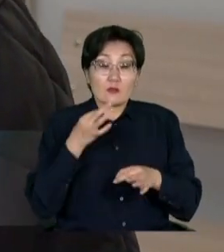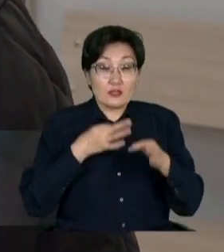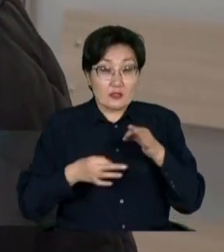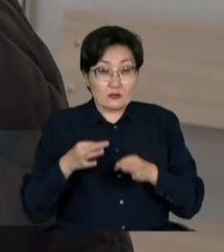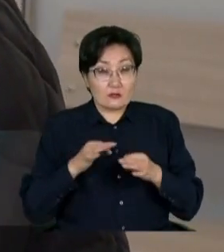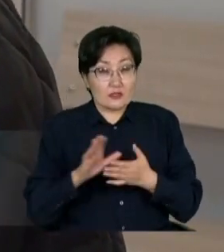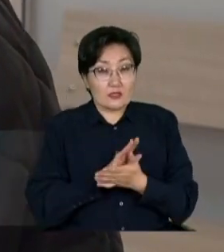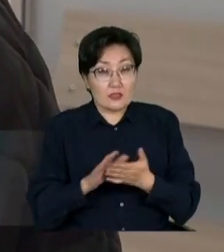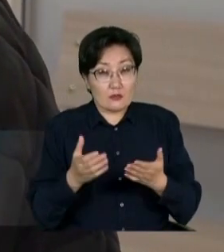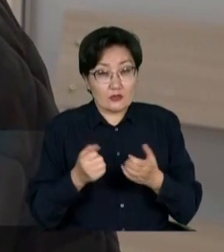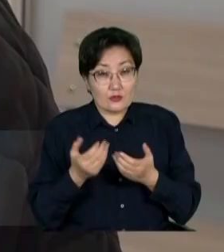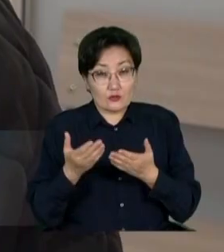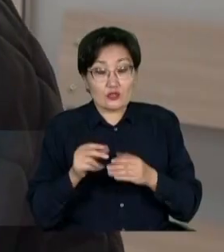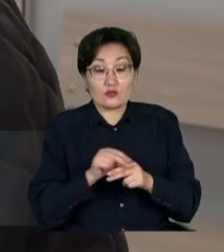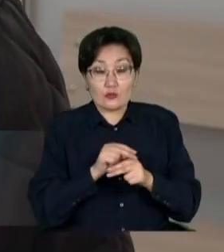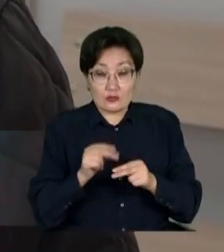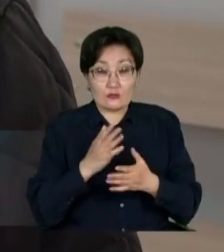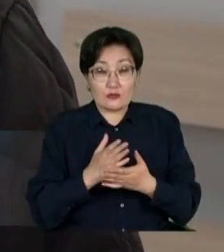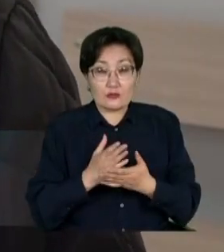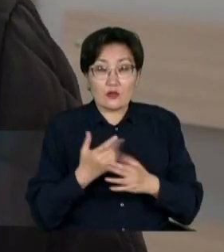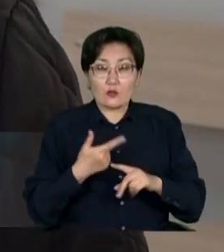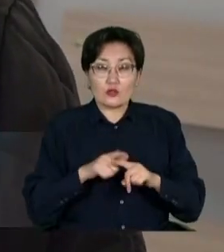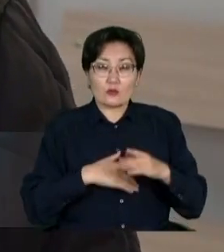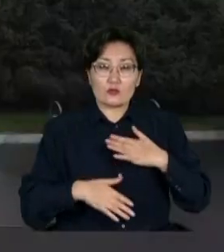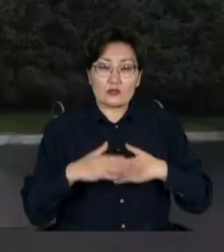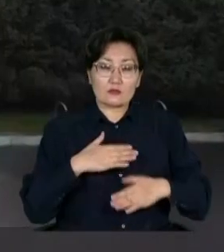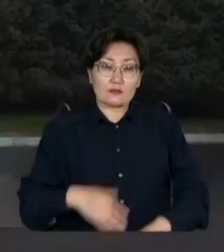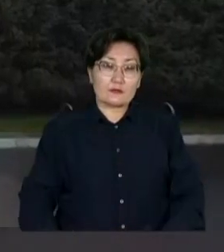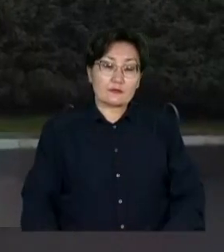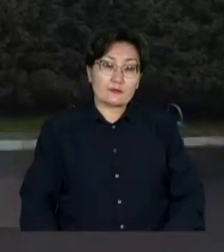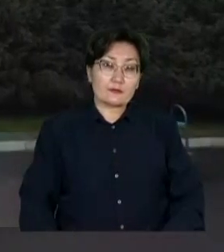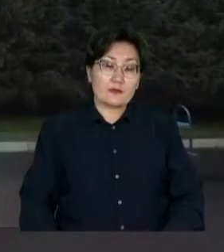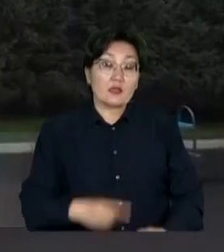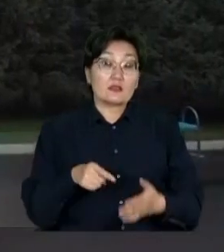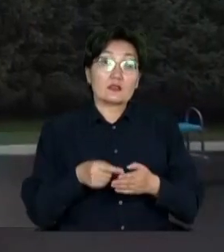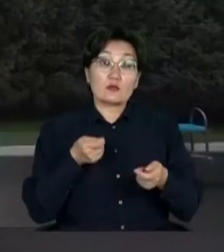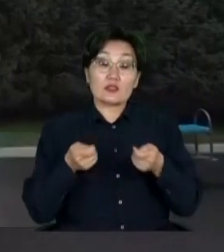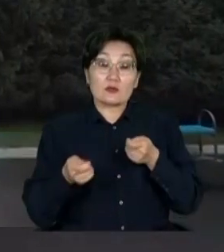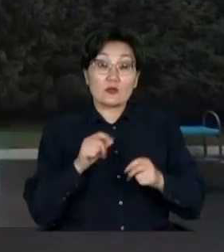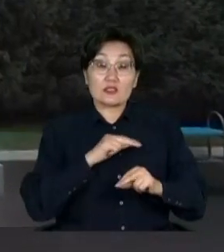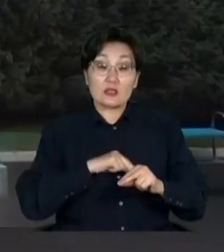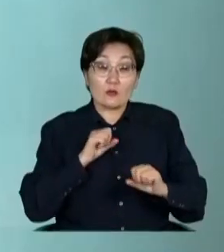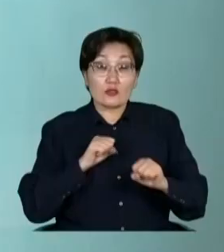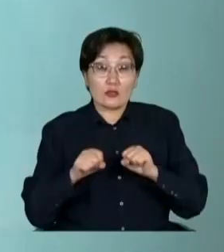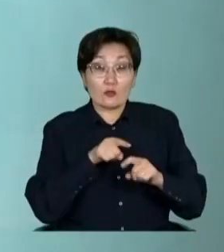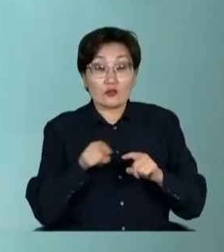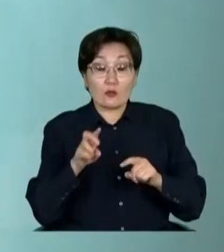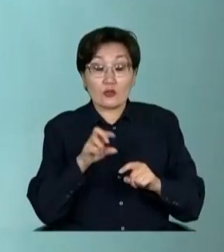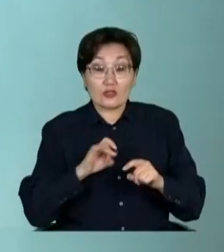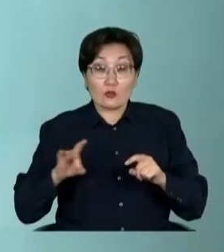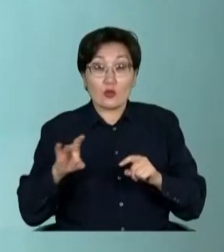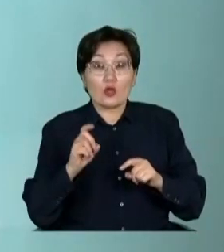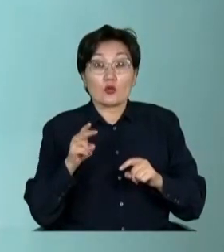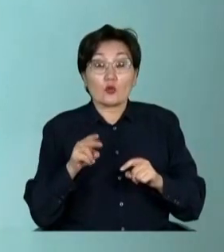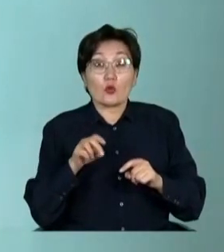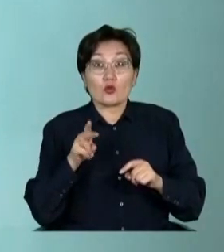дәрі-дәрмектерімізді тегін алып, осы жерде емделген жайымыз бар. Өте қуаныштымыз. Сондай-ақ қала басшысы жұмыс сапары барысында Бостандық ауданы Көктен